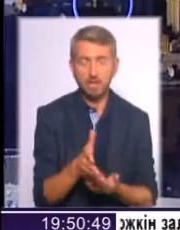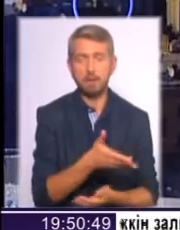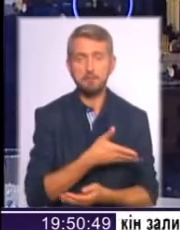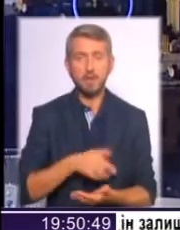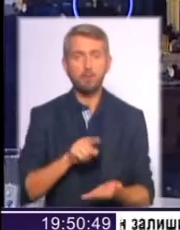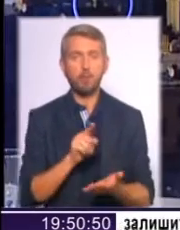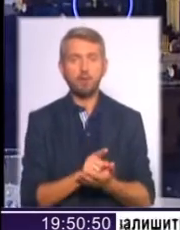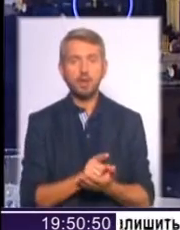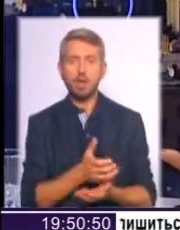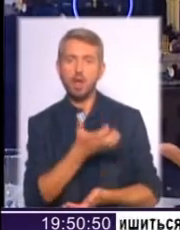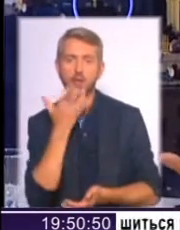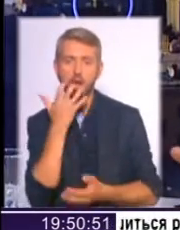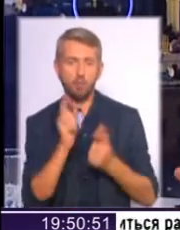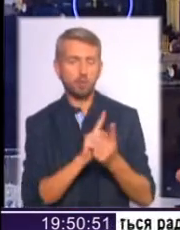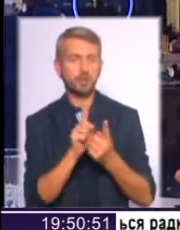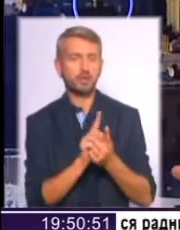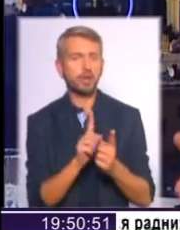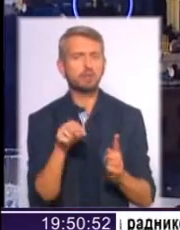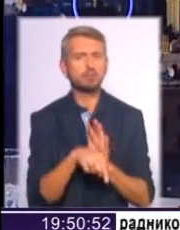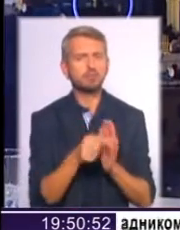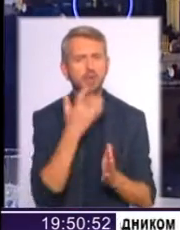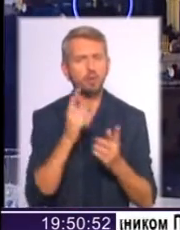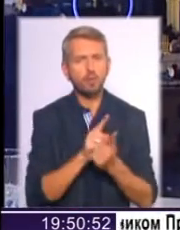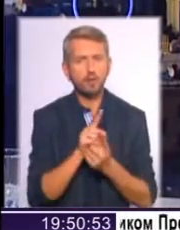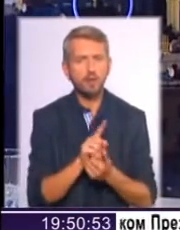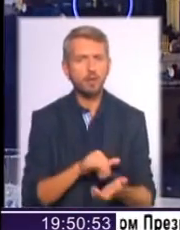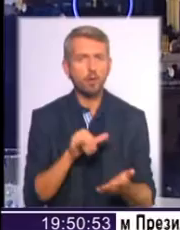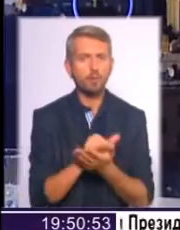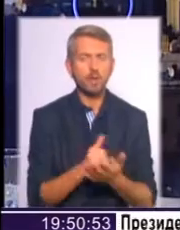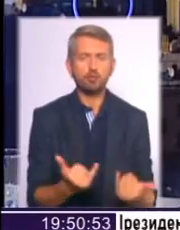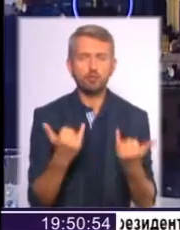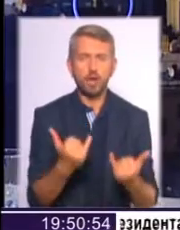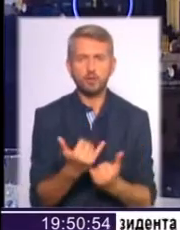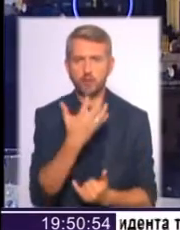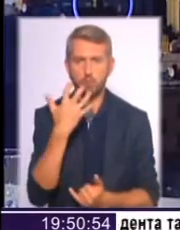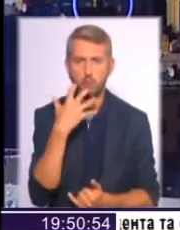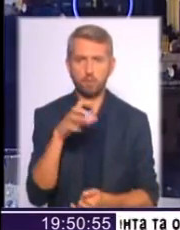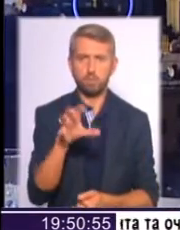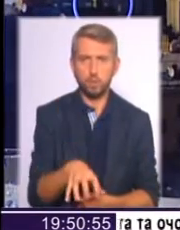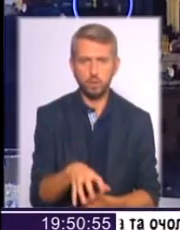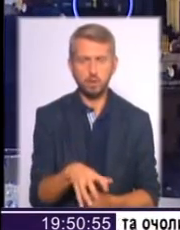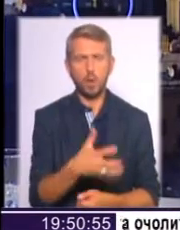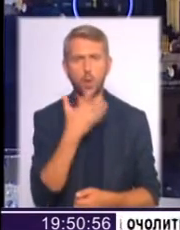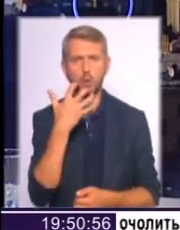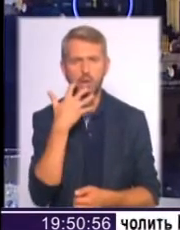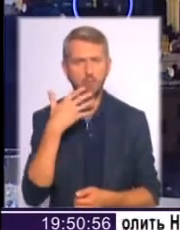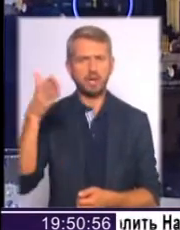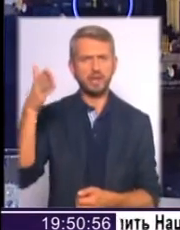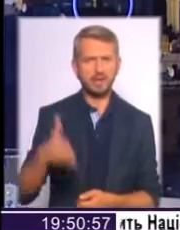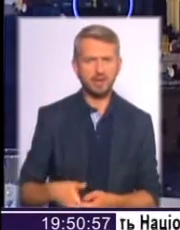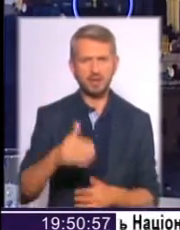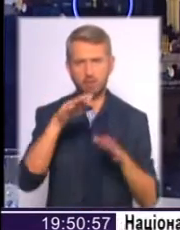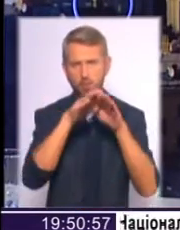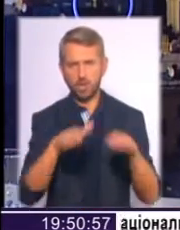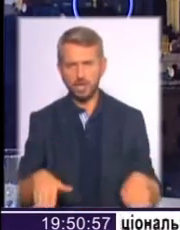повинні термомодернізувати. Що таке термомодернізація? Це встановлення теплового пункту сучасного, це утеплення стін, покрівлі, заміна вікон.